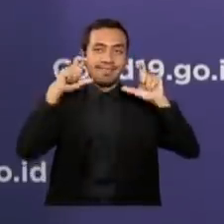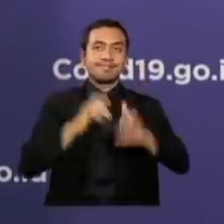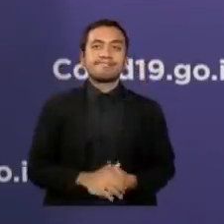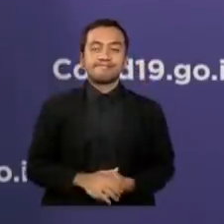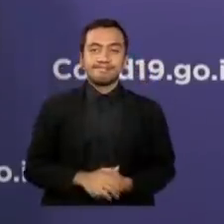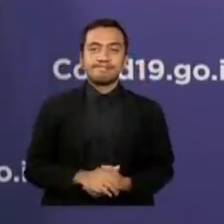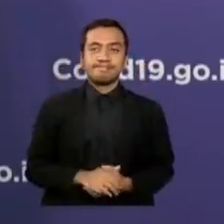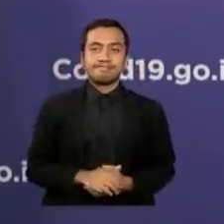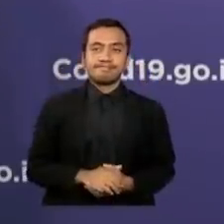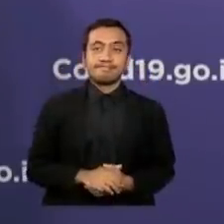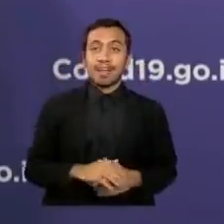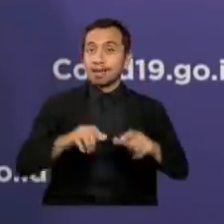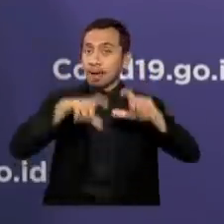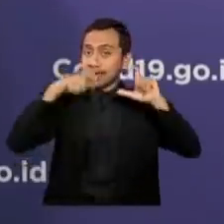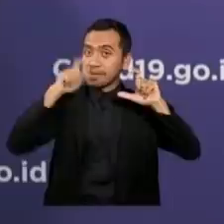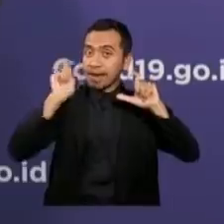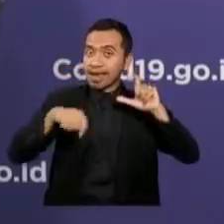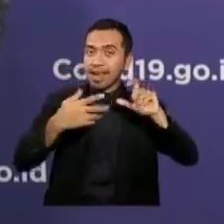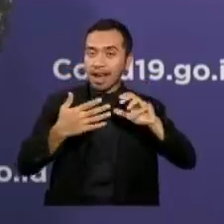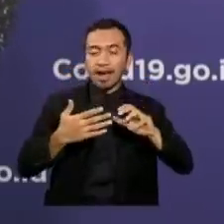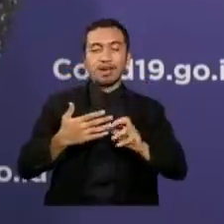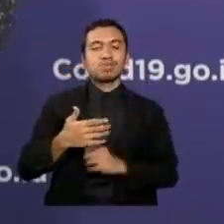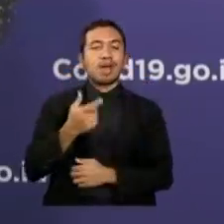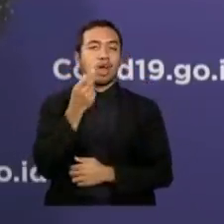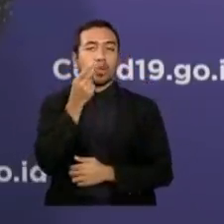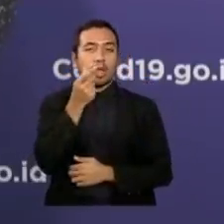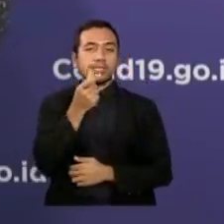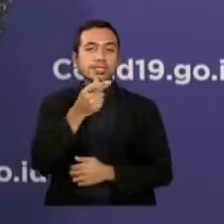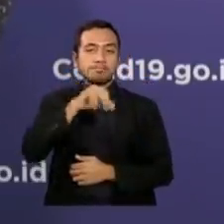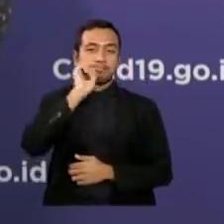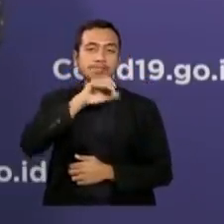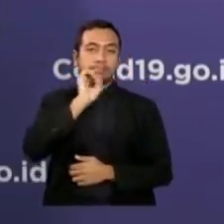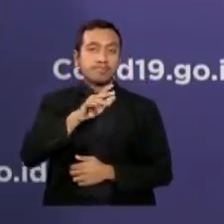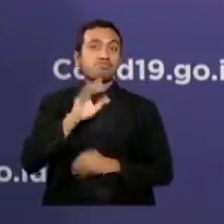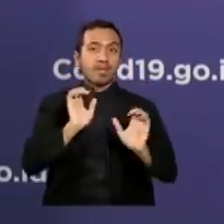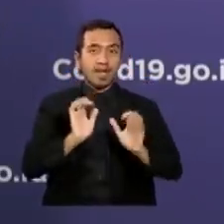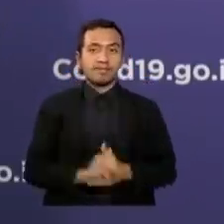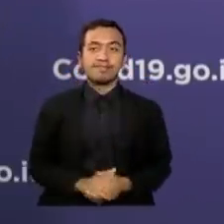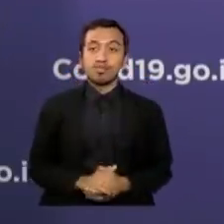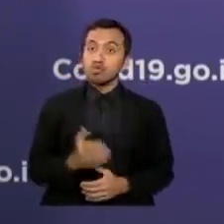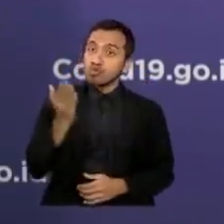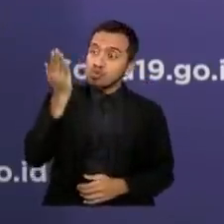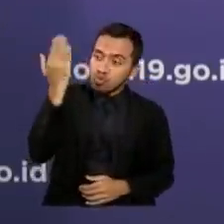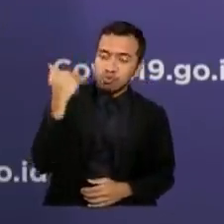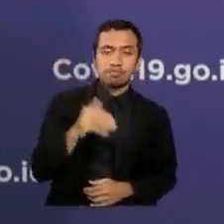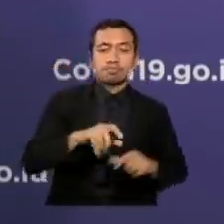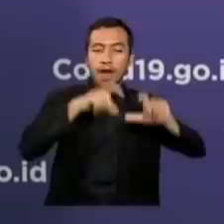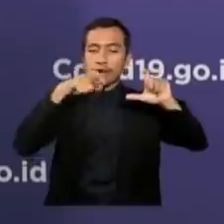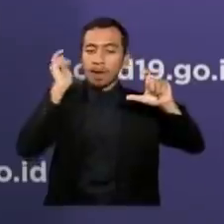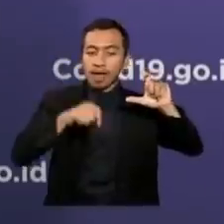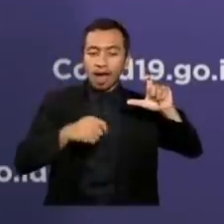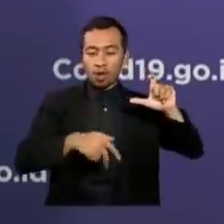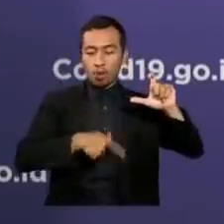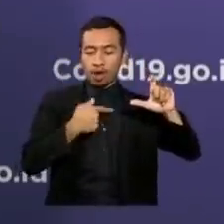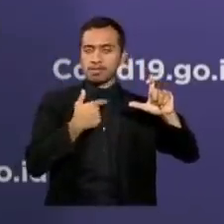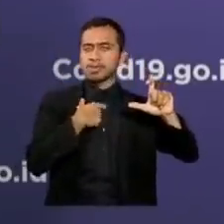masker kita ketika berada di ruang publik telah banyak direkomendasikan pada awalnya masker hanya disarankan bagi orang yang sakit